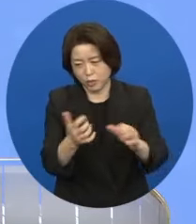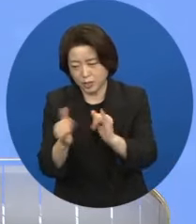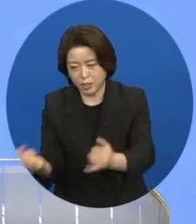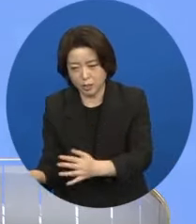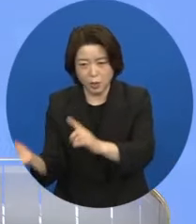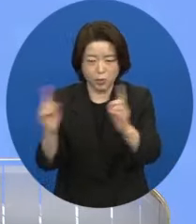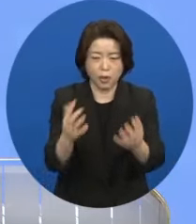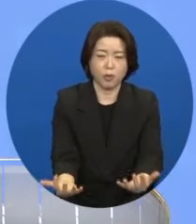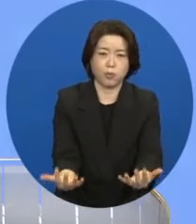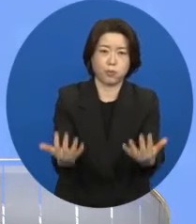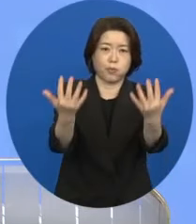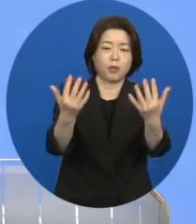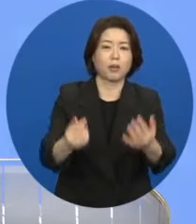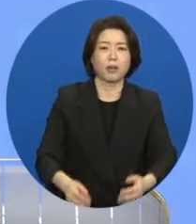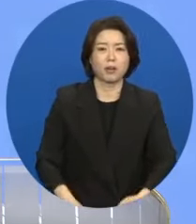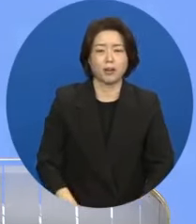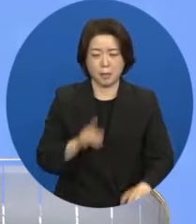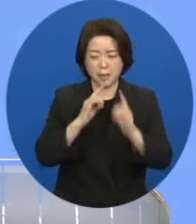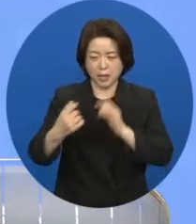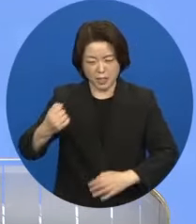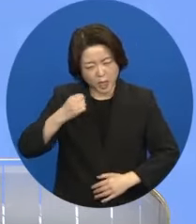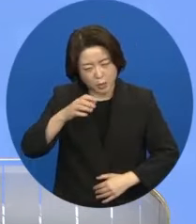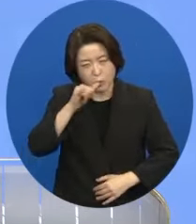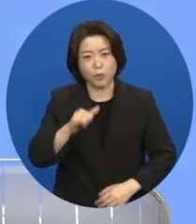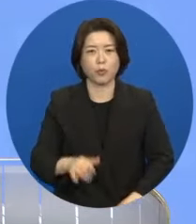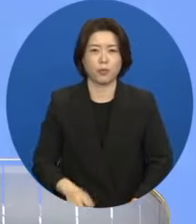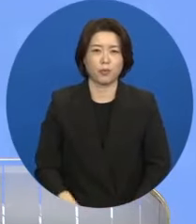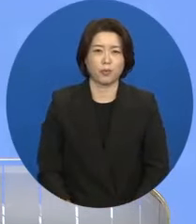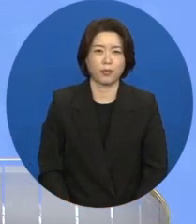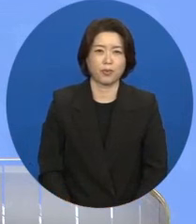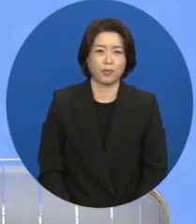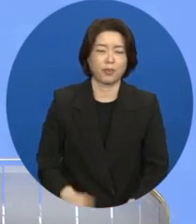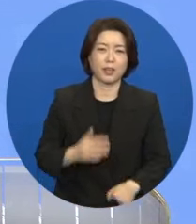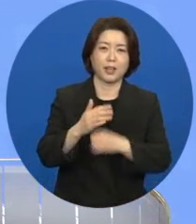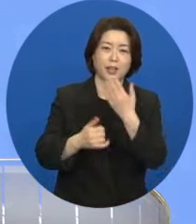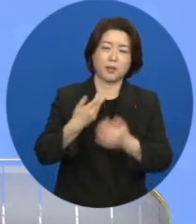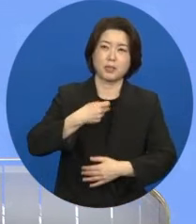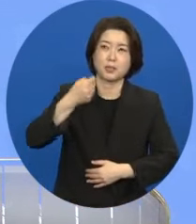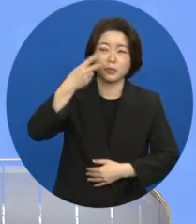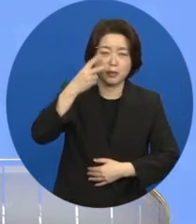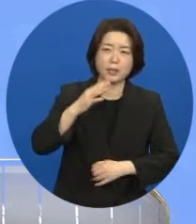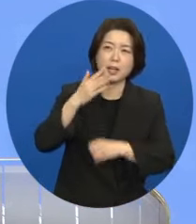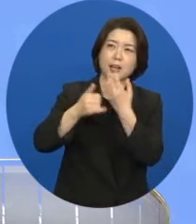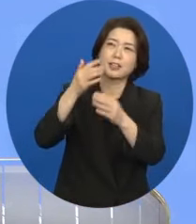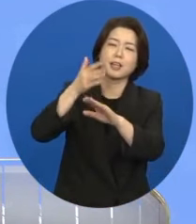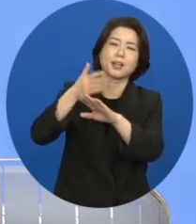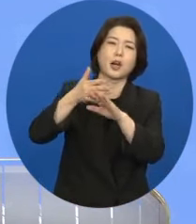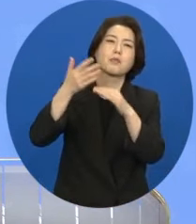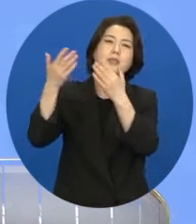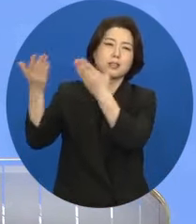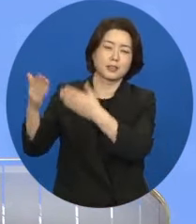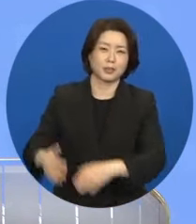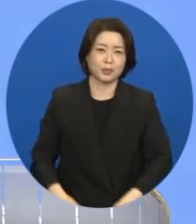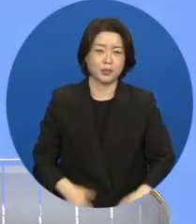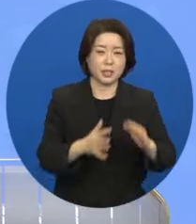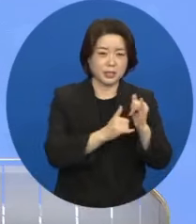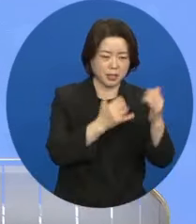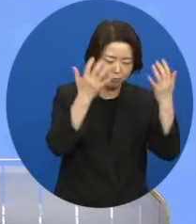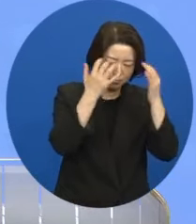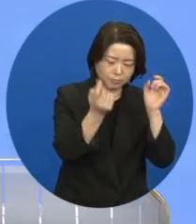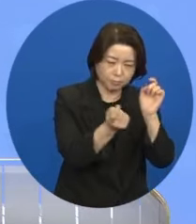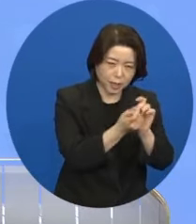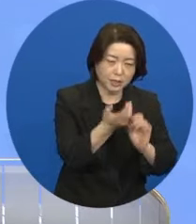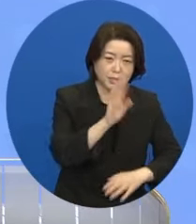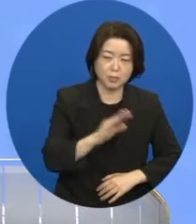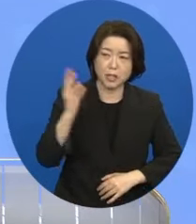있기 때문에 그렇습니다 아멘 그래서 사도 바울이 하나님께 감사하고 있어요 사람들이 환난 중에서도 성령이 주신